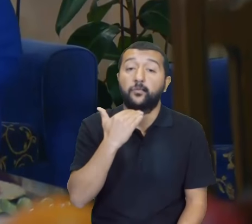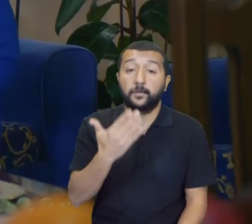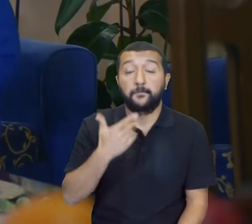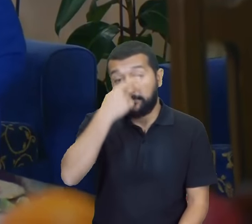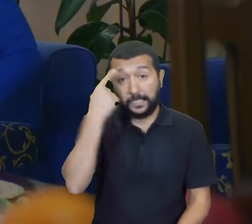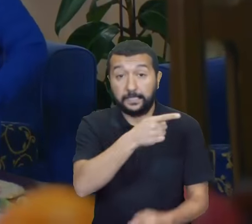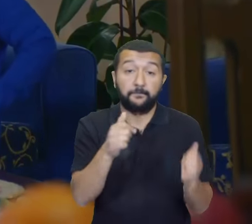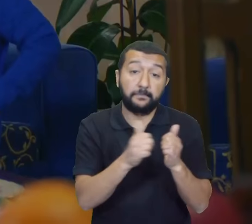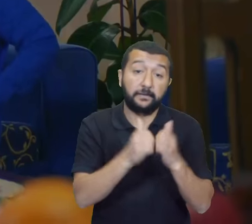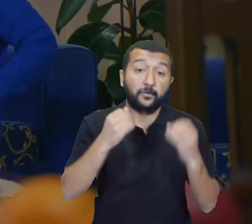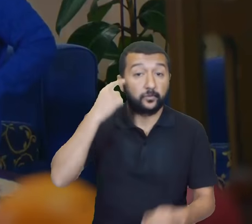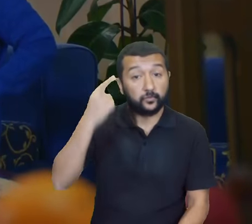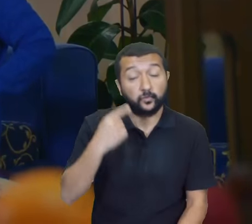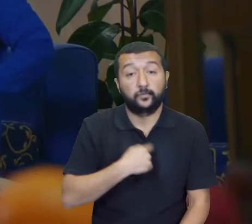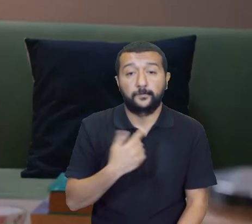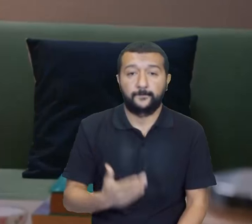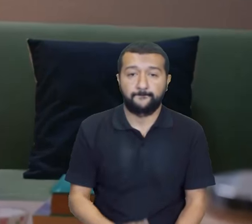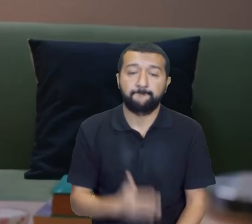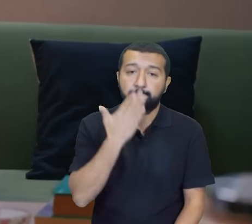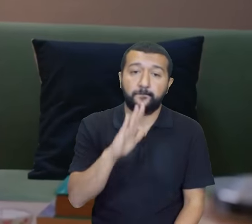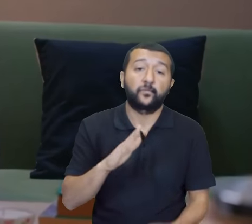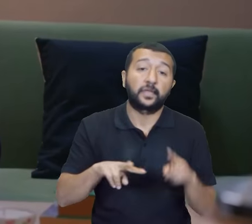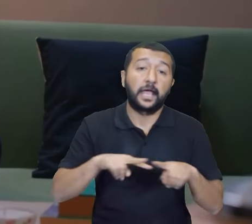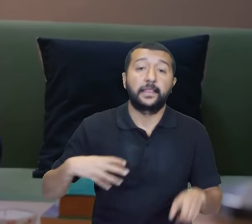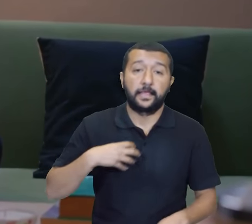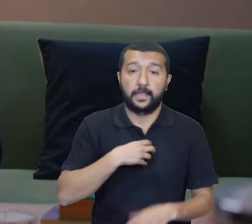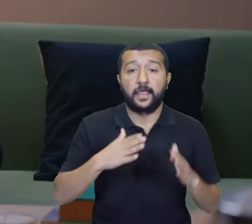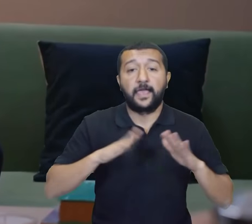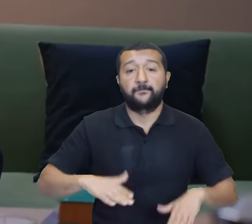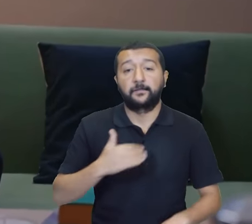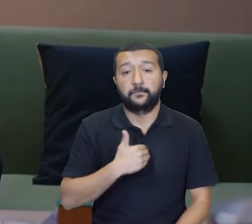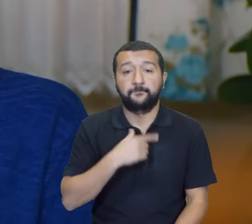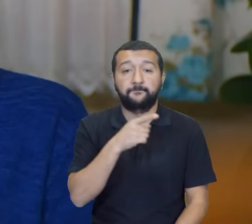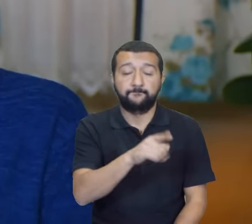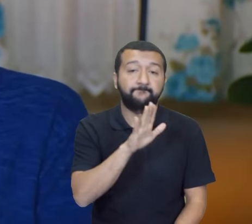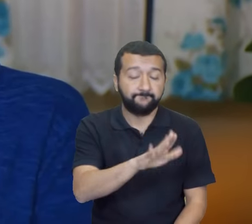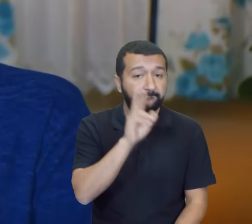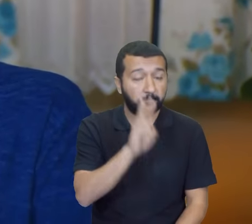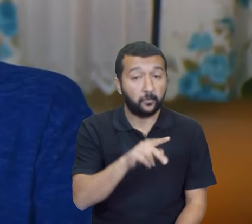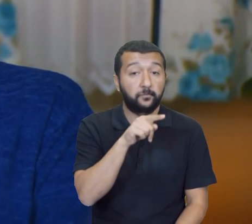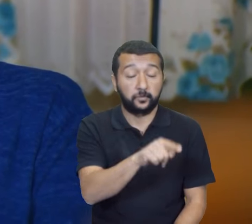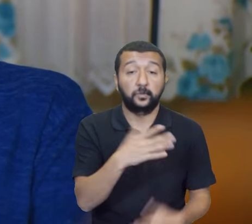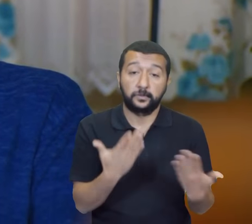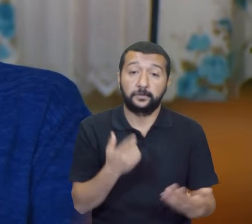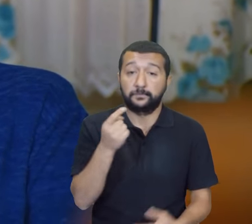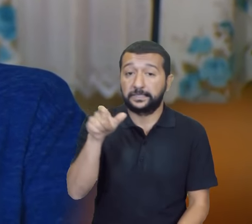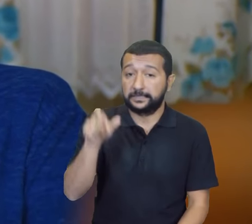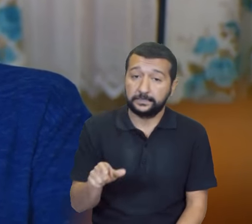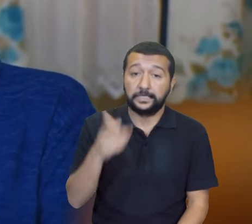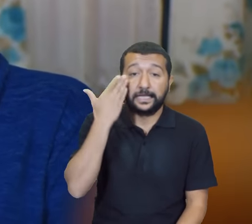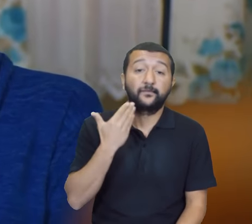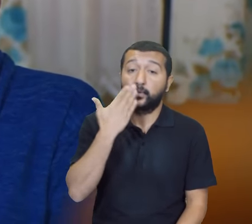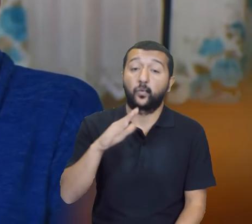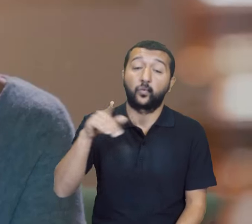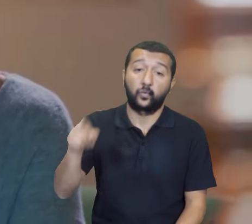Hayır, belki berabersinizdir diye şey ettim. Yok Adile annem, evdeyim ben. Hay Allah. Gördüm bugün işte kızım, biraz tadı da